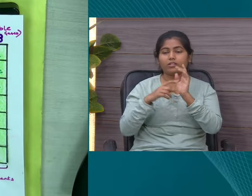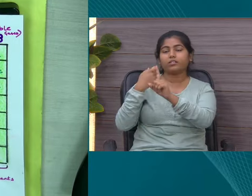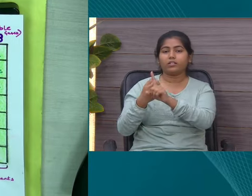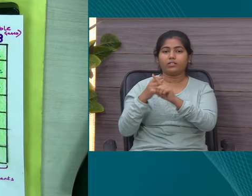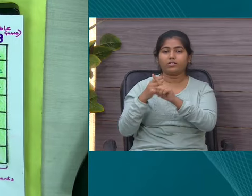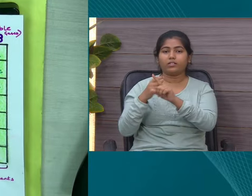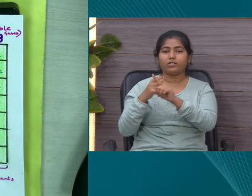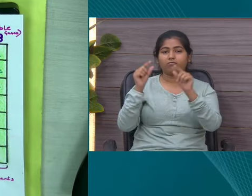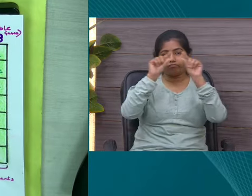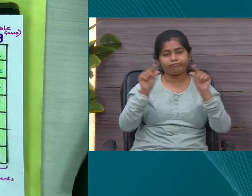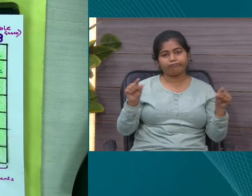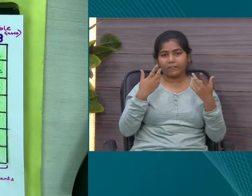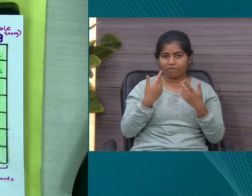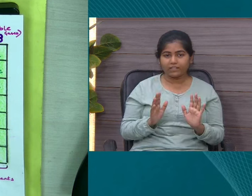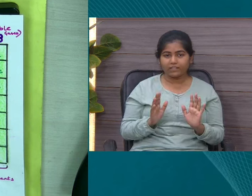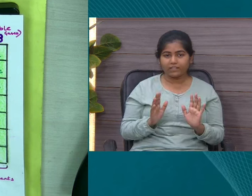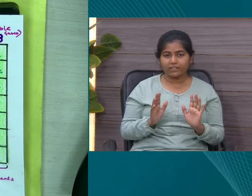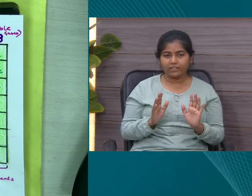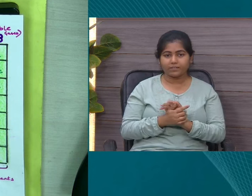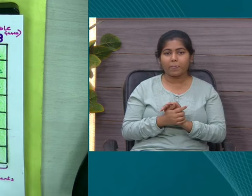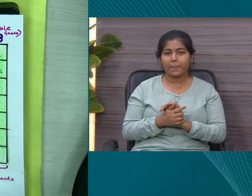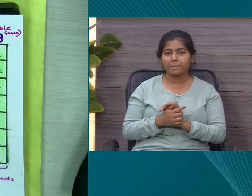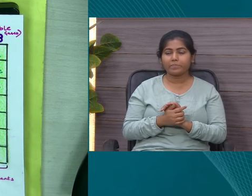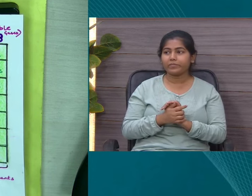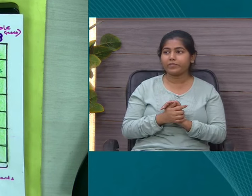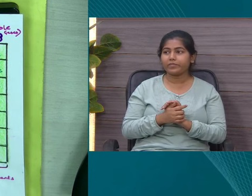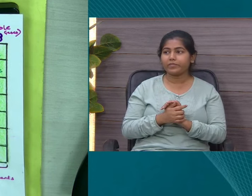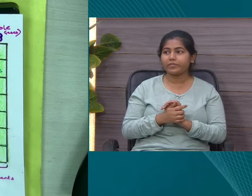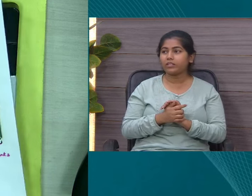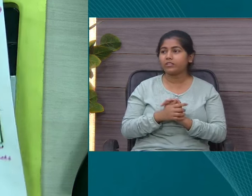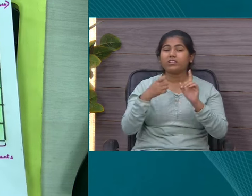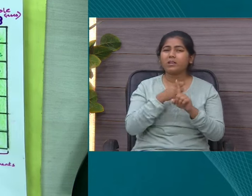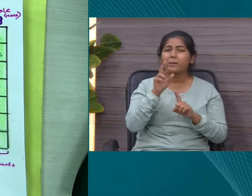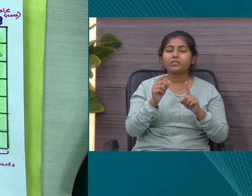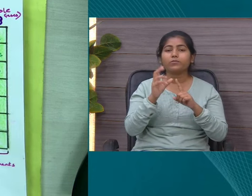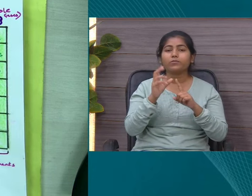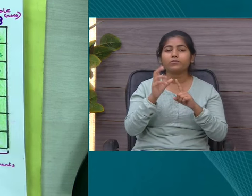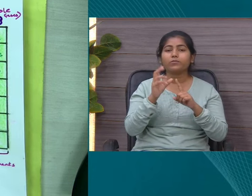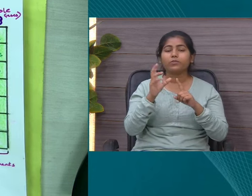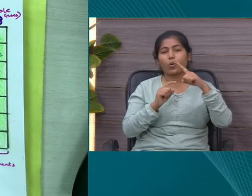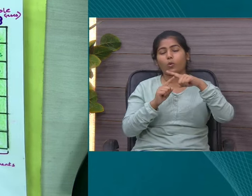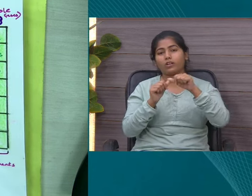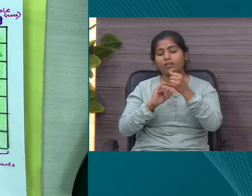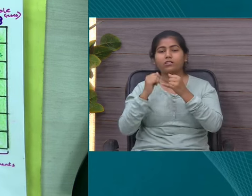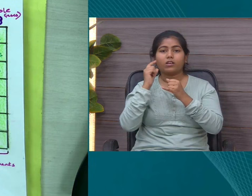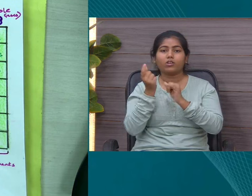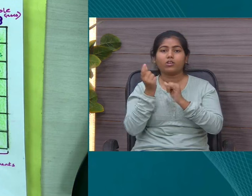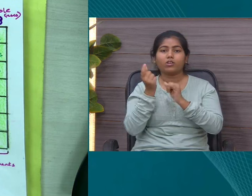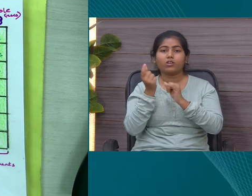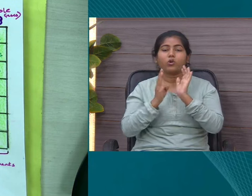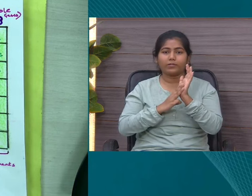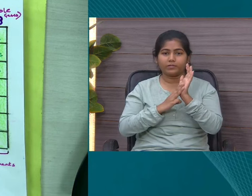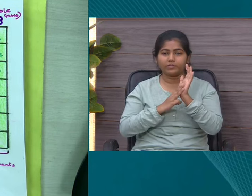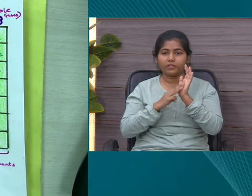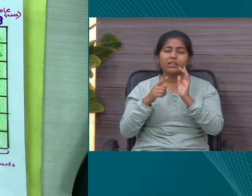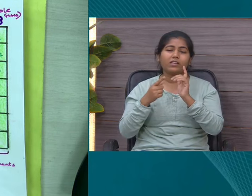के सी काजू केक. कैल्शियम. के यानी के इज पोटेशियम. पोटेशियम. पोटेशियम का सिंबल कैलियम होता